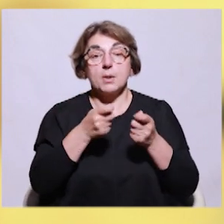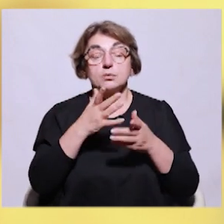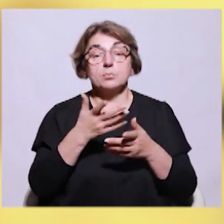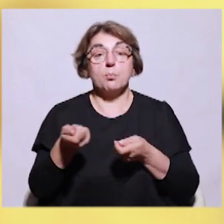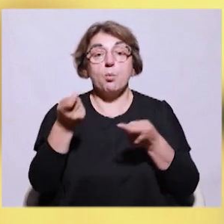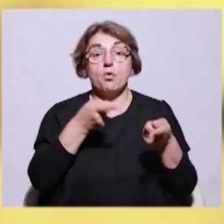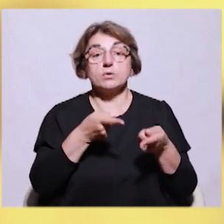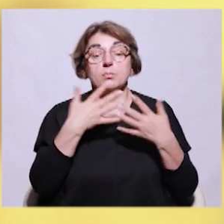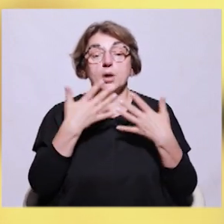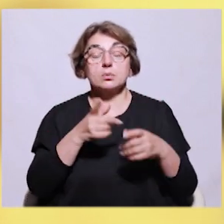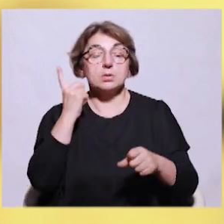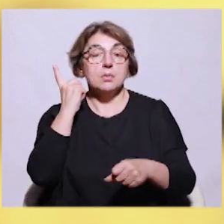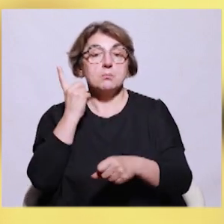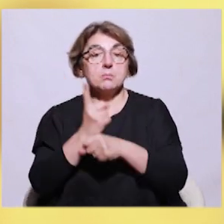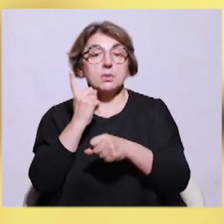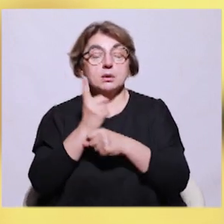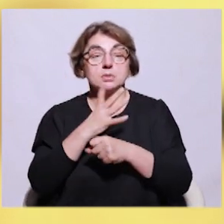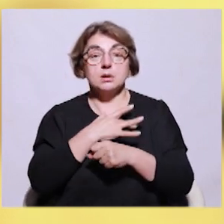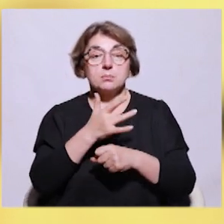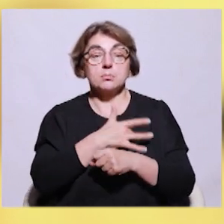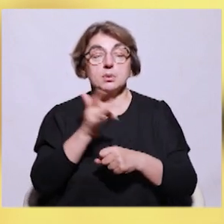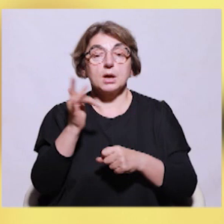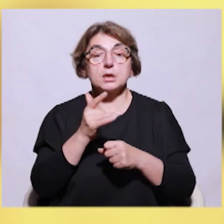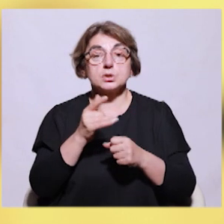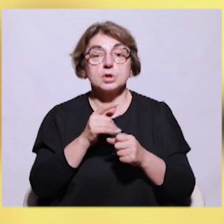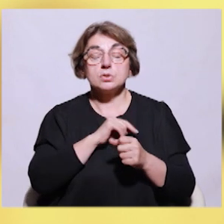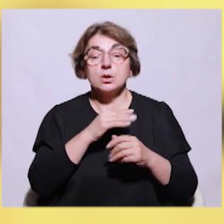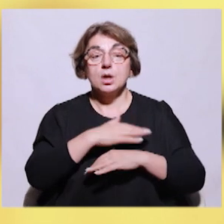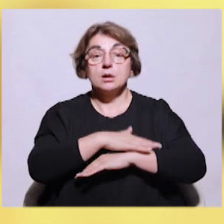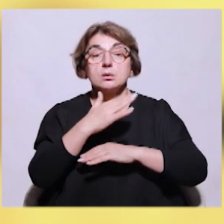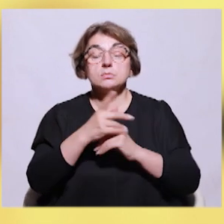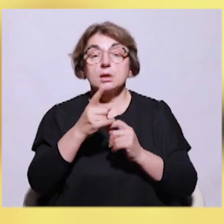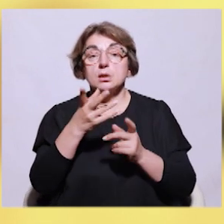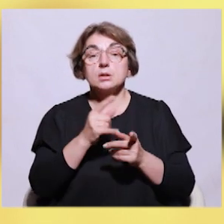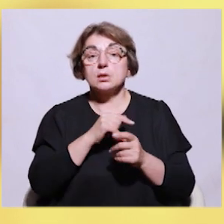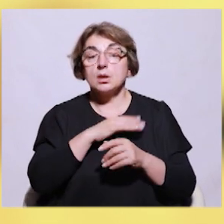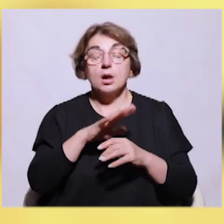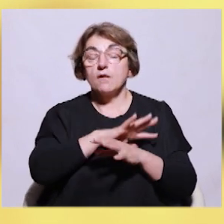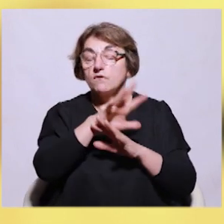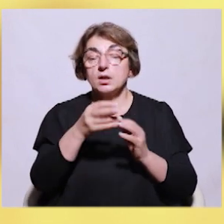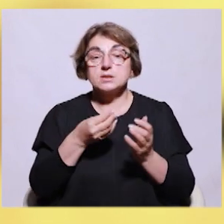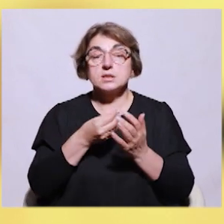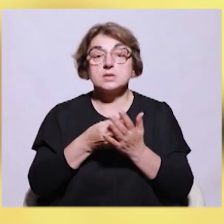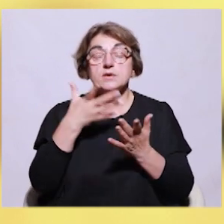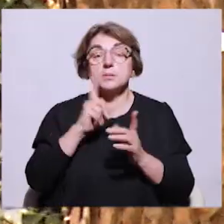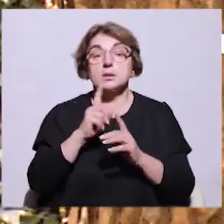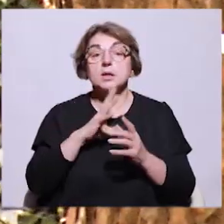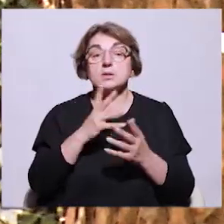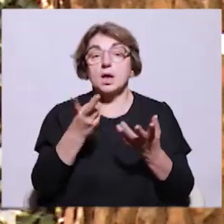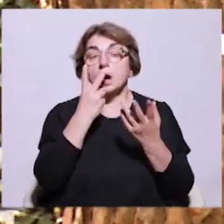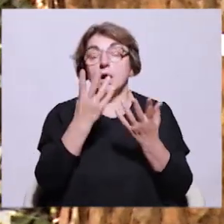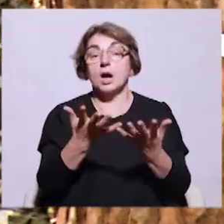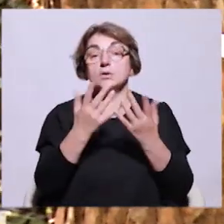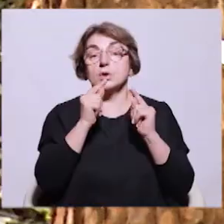მოვიდა და მან უკვე მკაცრი ზომები მიიღო. ის მიხვდა, რომ ხელიდან ეცლებოდა ყველაზე ძვირფასი, რაც